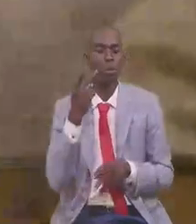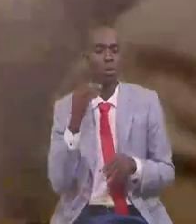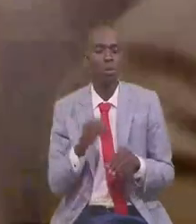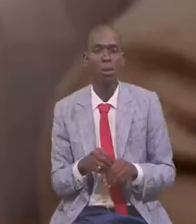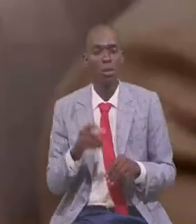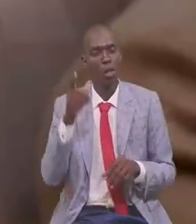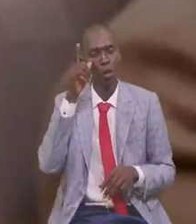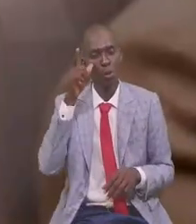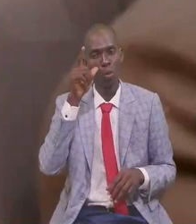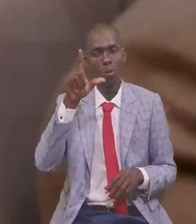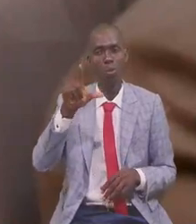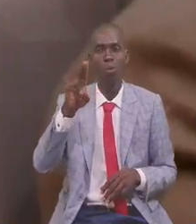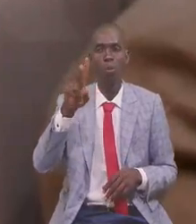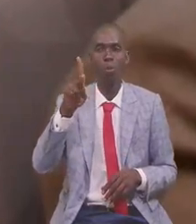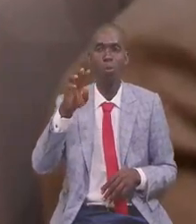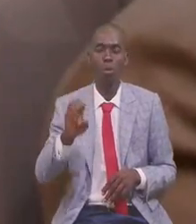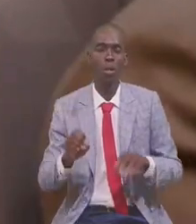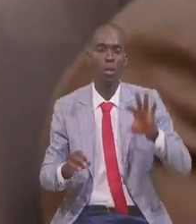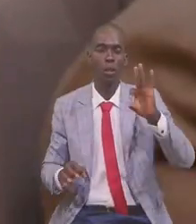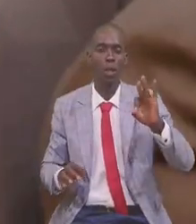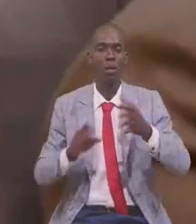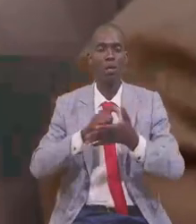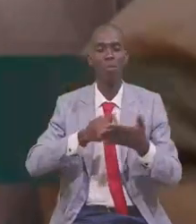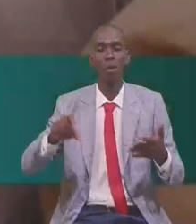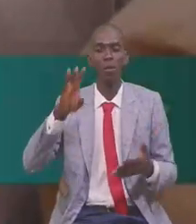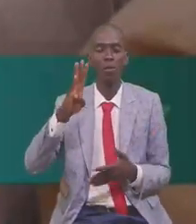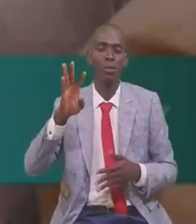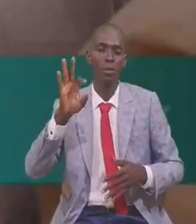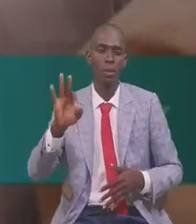9, 49. Luc 9, 49.